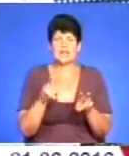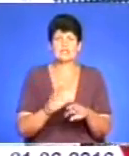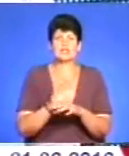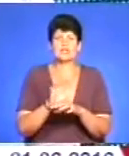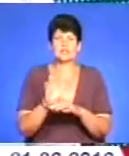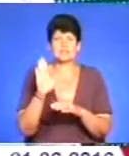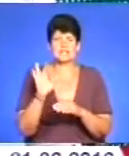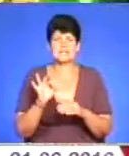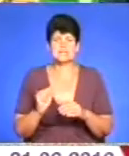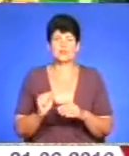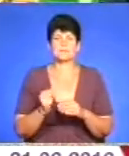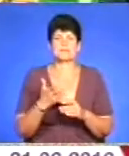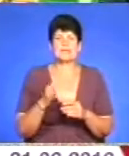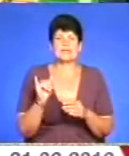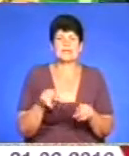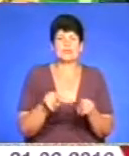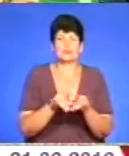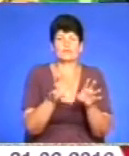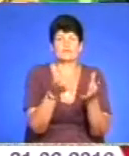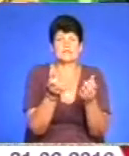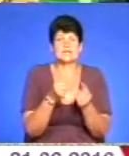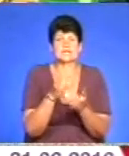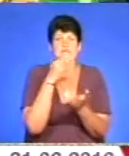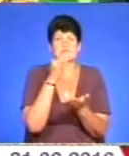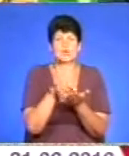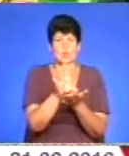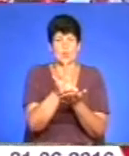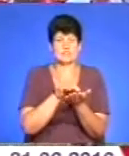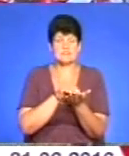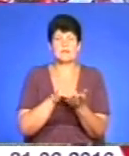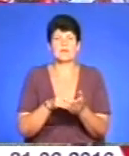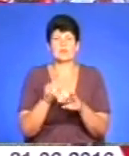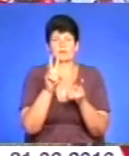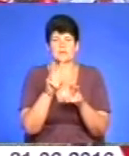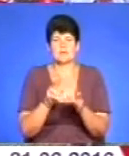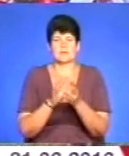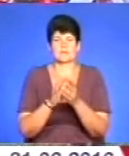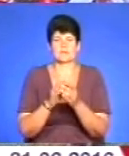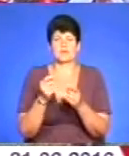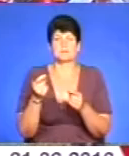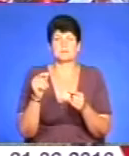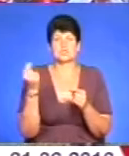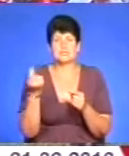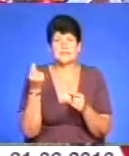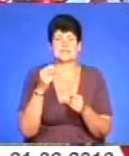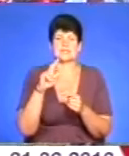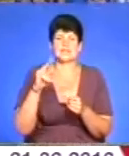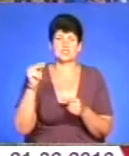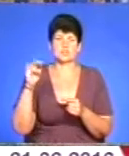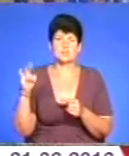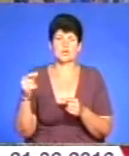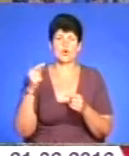потужності корпорації «Агропродсервіс» та перейняти досвід. Учасники форуму оглянули посіви озимих ріпаку, пшениці, ячменю,